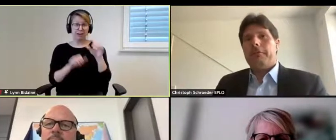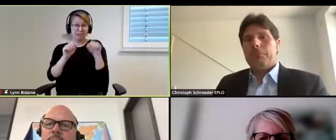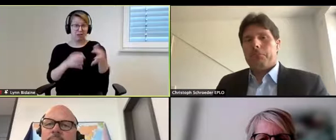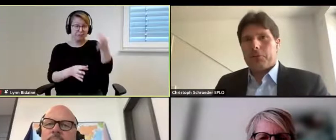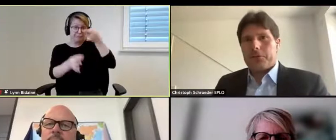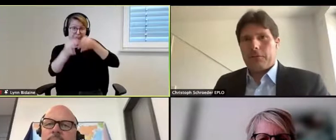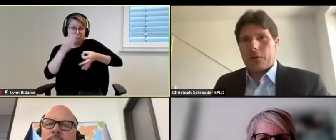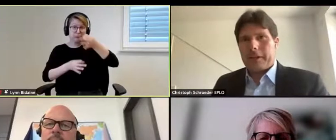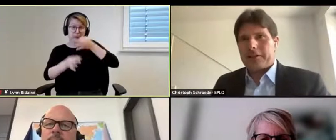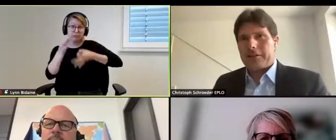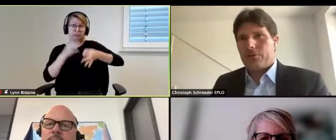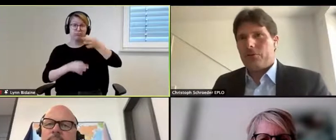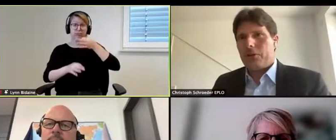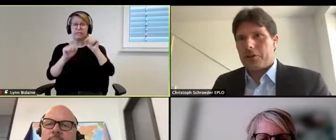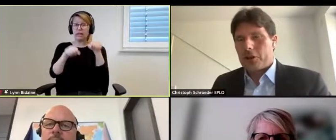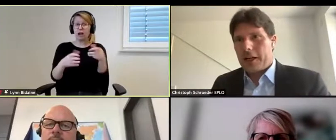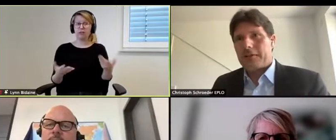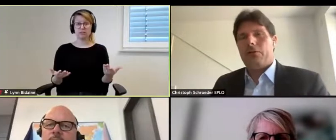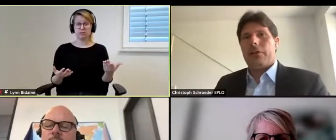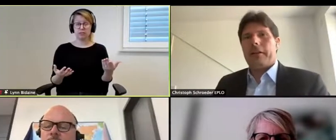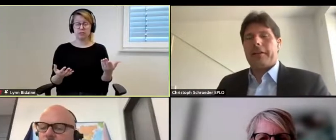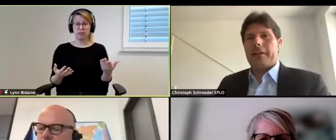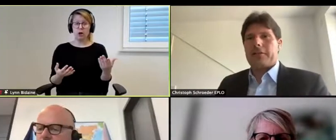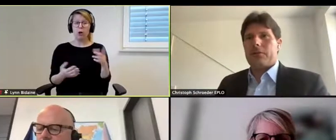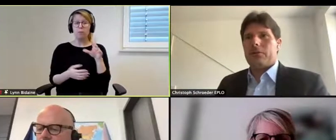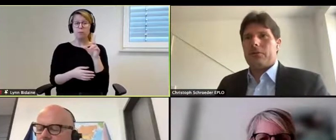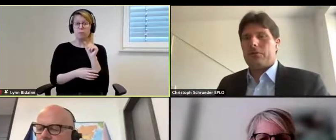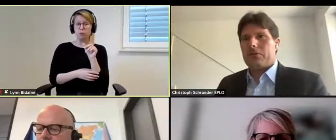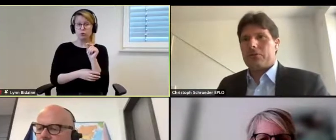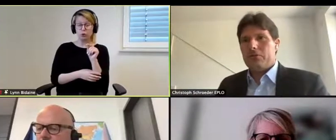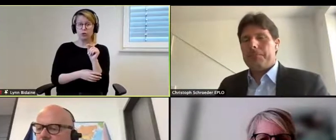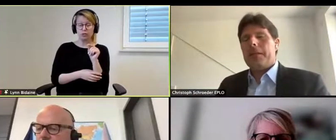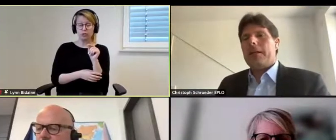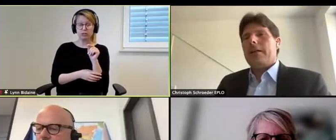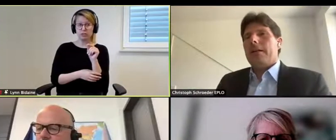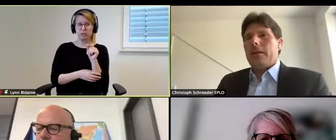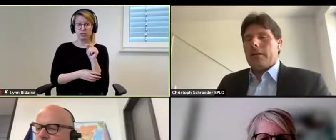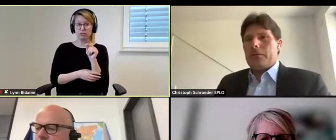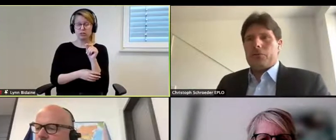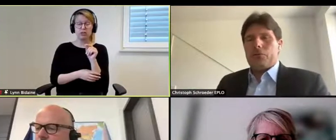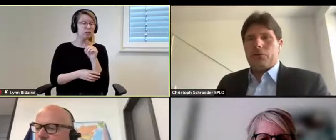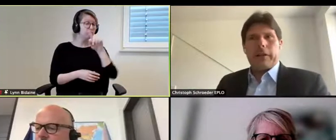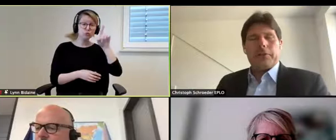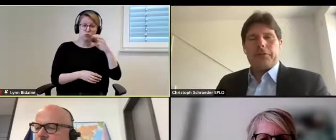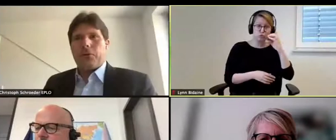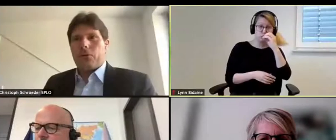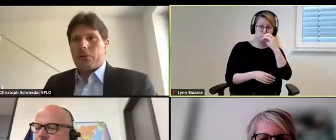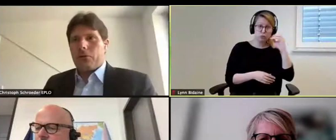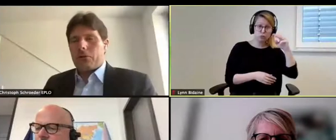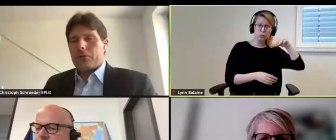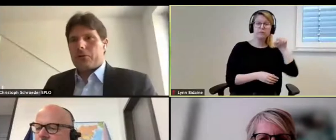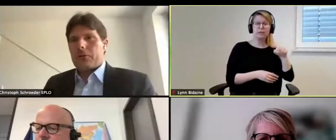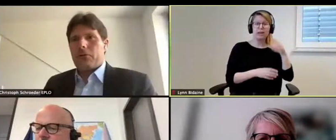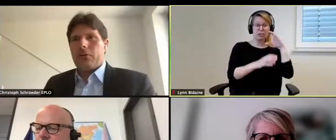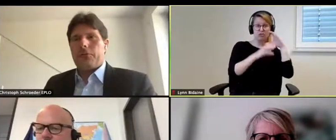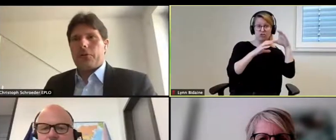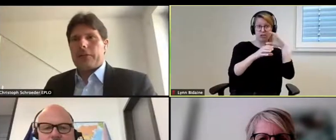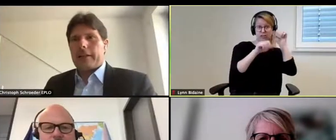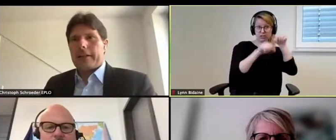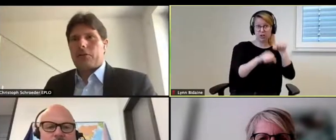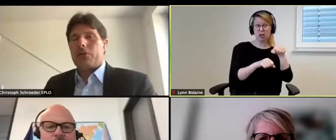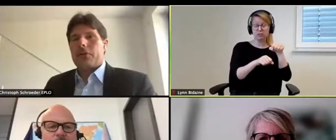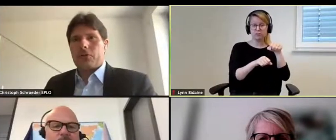vous pouvez poser vos questions dans le chat, dans les questions, dans Zoom. Dans les différentes langues, que ce